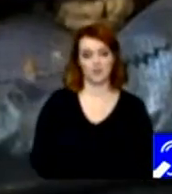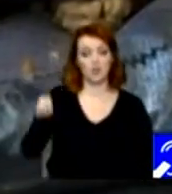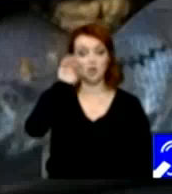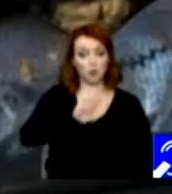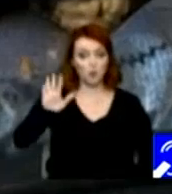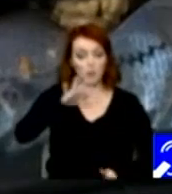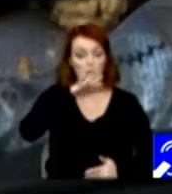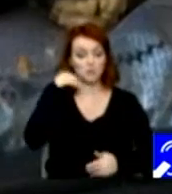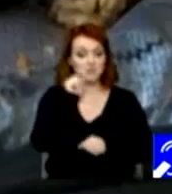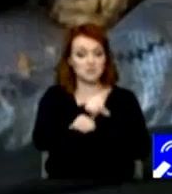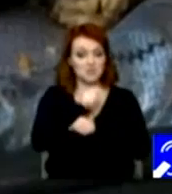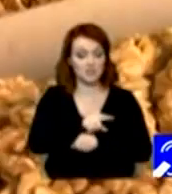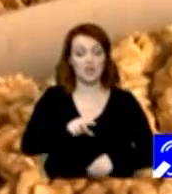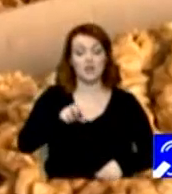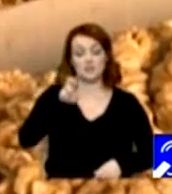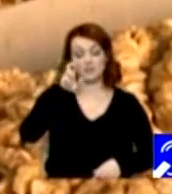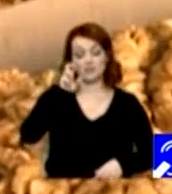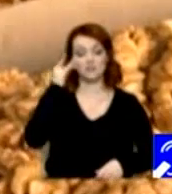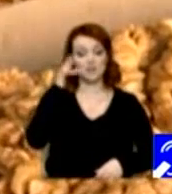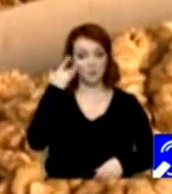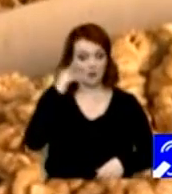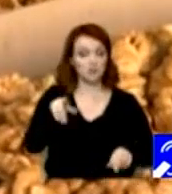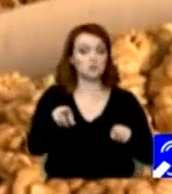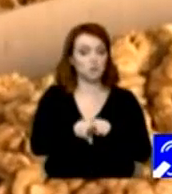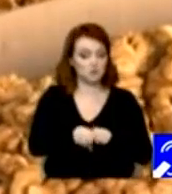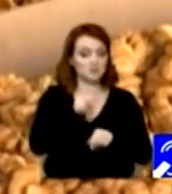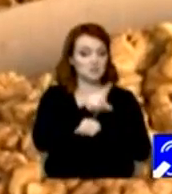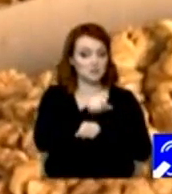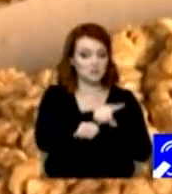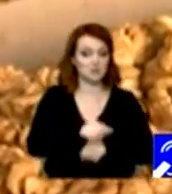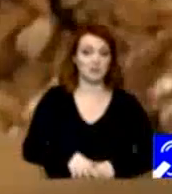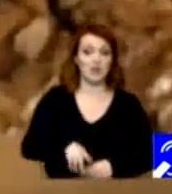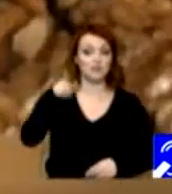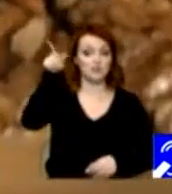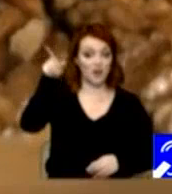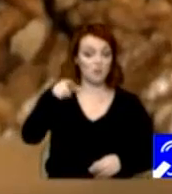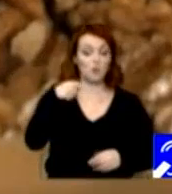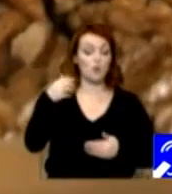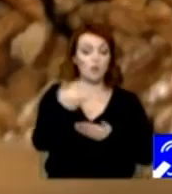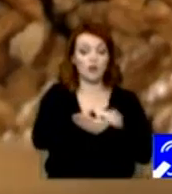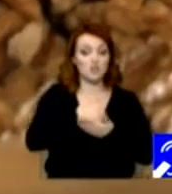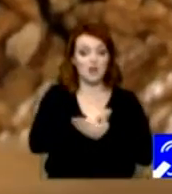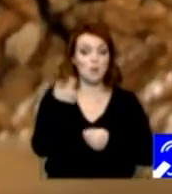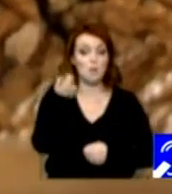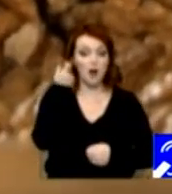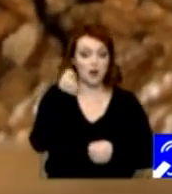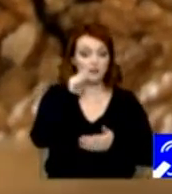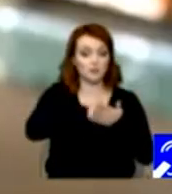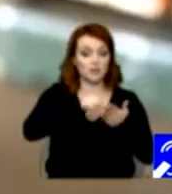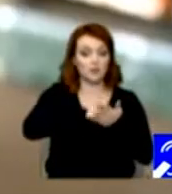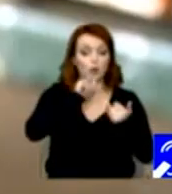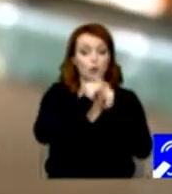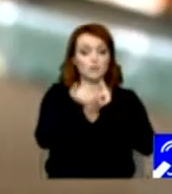Statele Unite unul dintre producătorii mondiali înregistrează o recoltă mică din cauza condițiilor climaterice nefavorabile